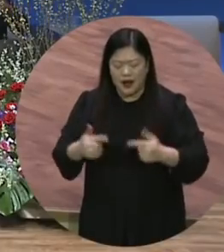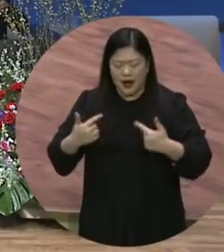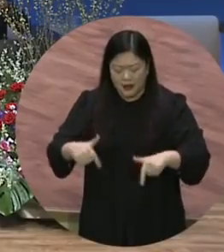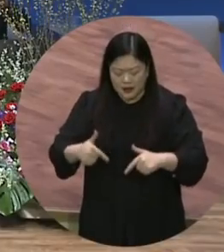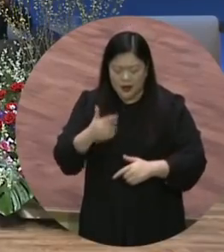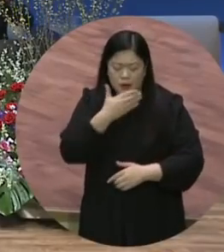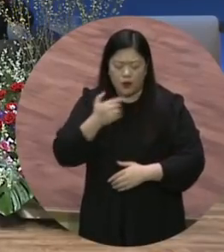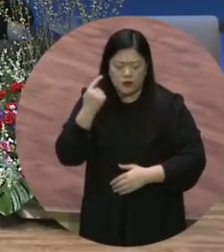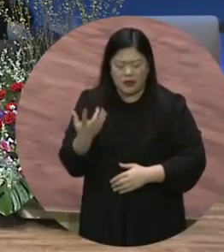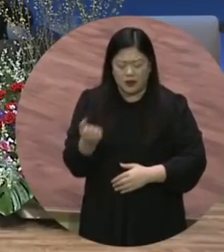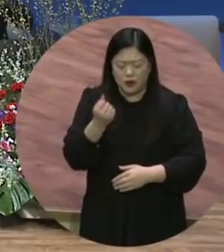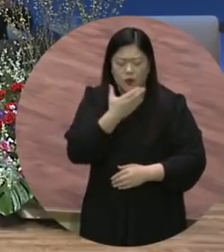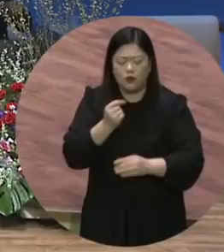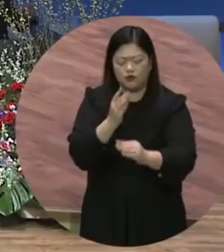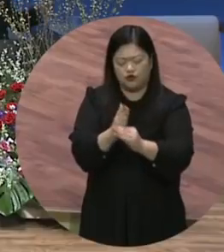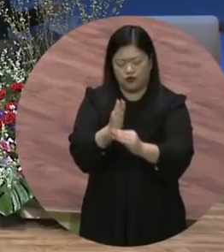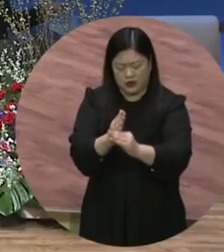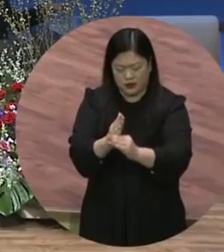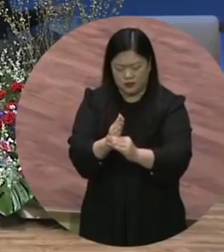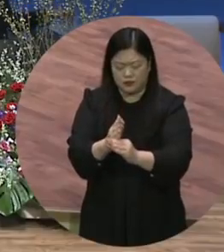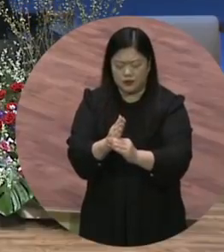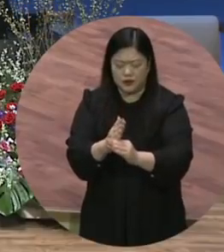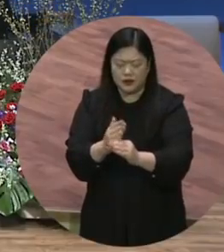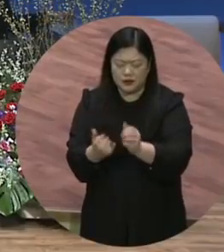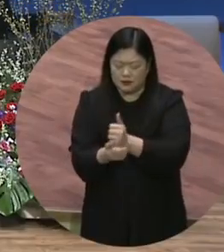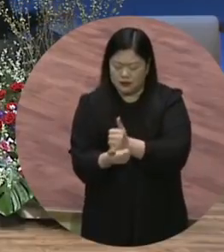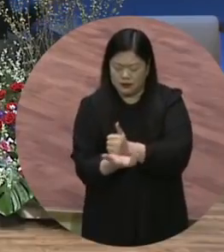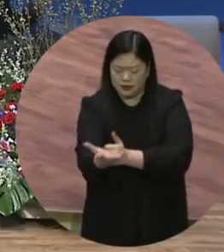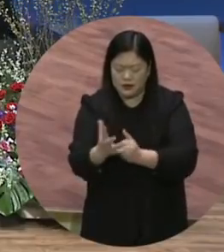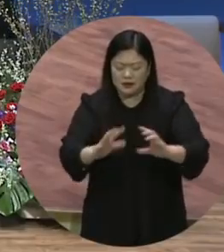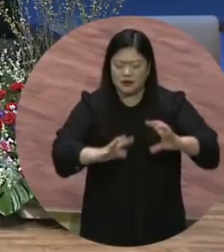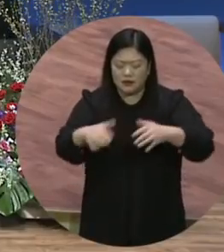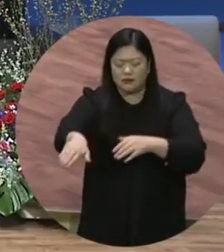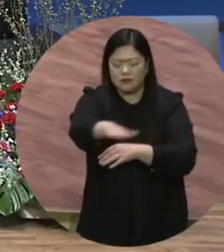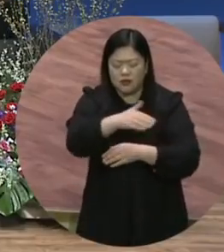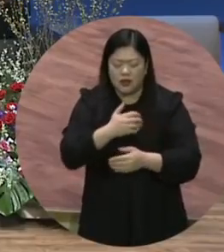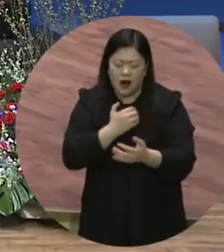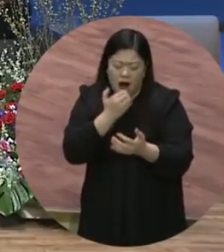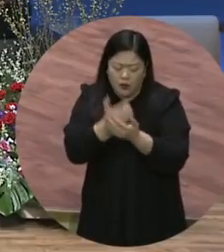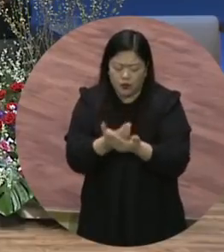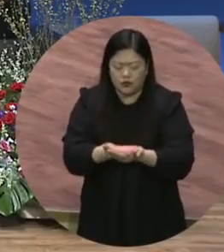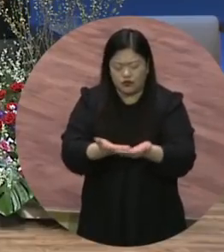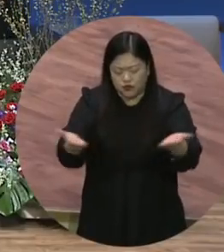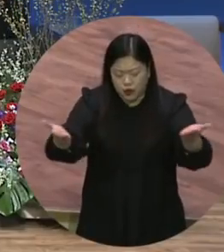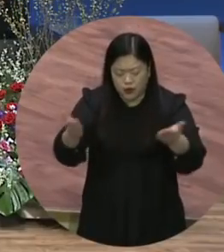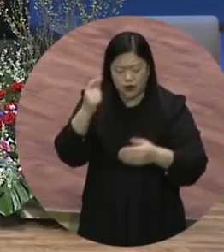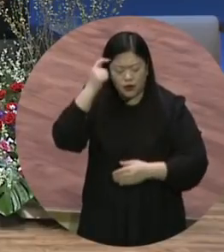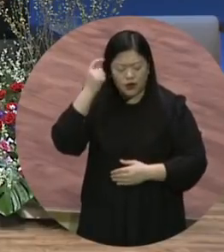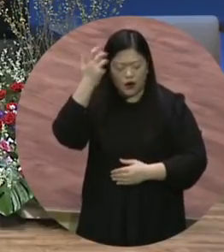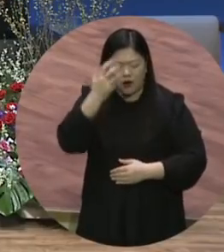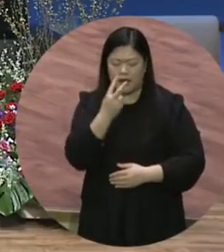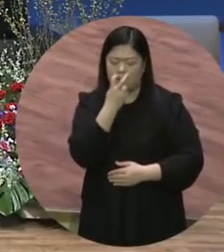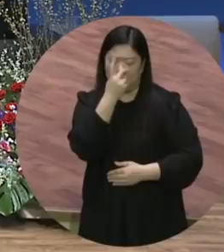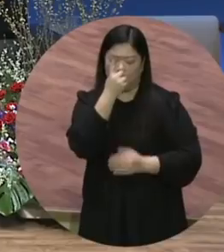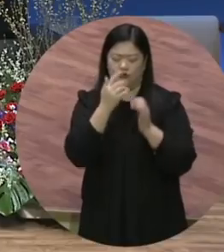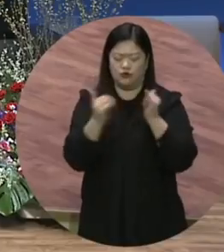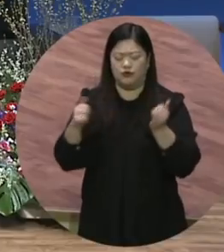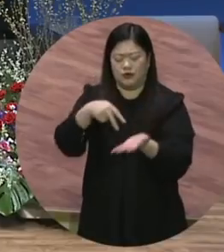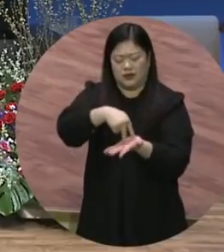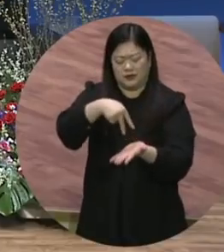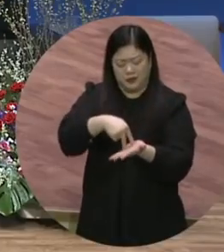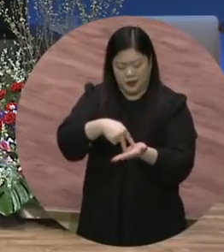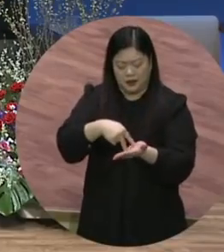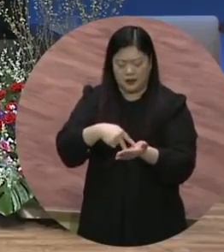하시고 세상을 감동시키는 예언교회로서 우리 예언의 전 성도들이 영적 사령관이요 복음의 파수꾼으로서 쓰임받을 수